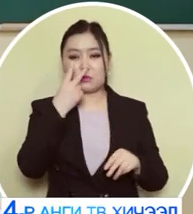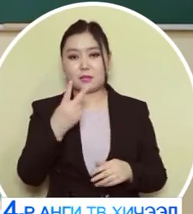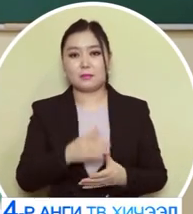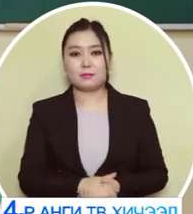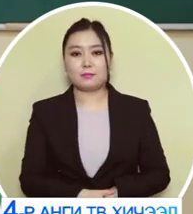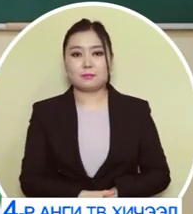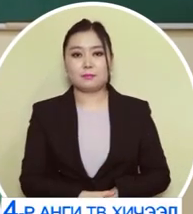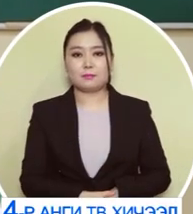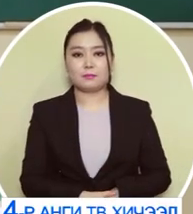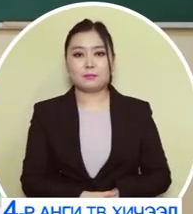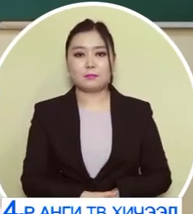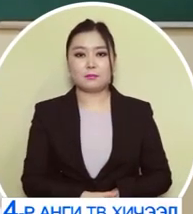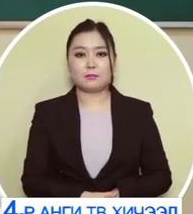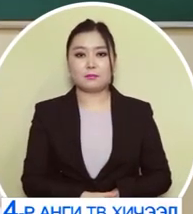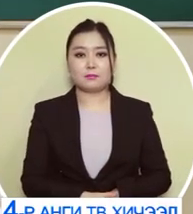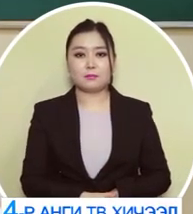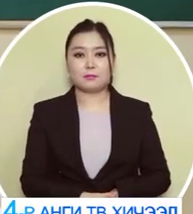Мынау